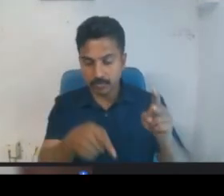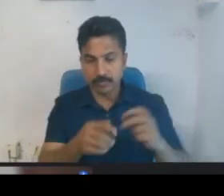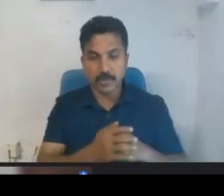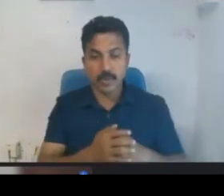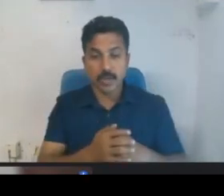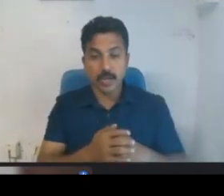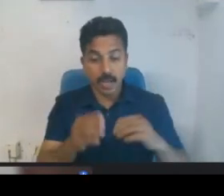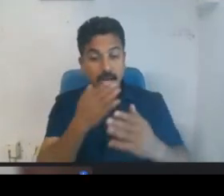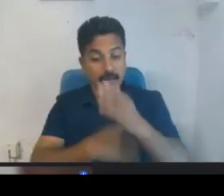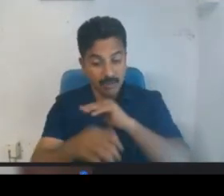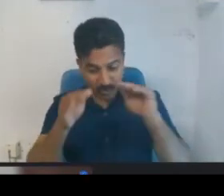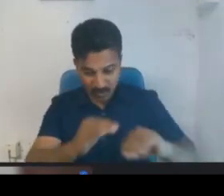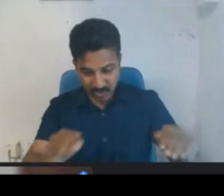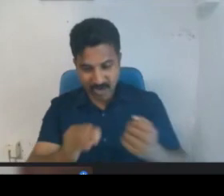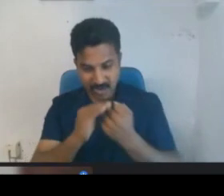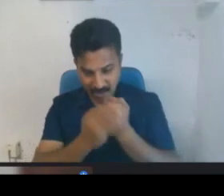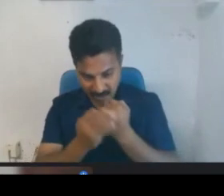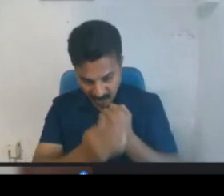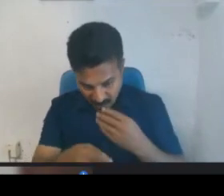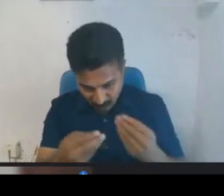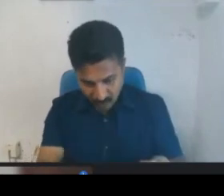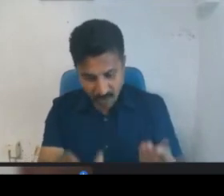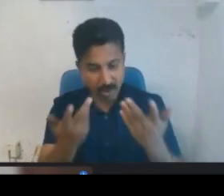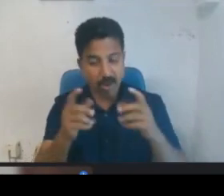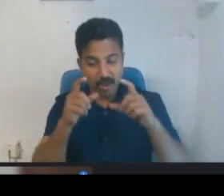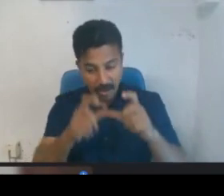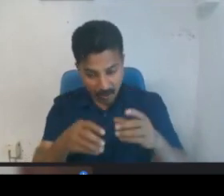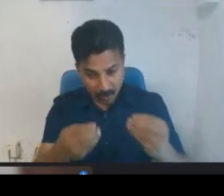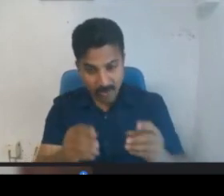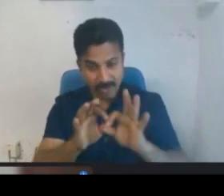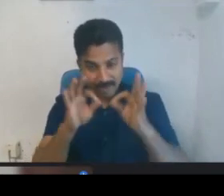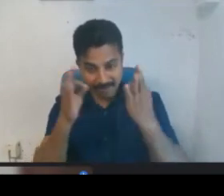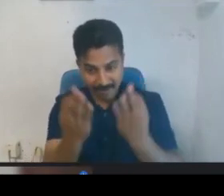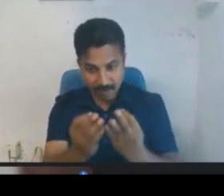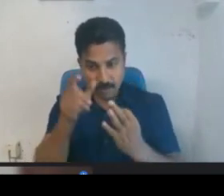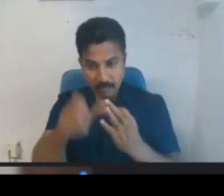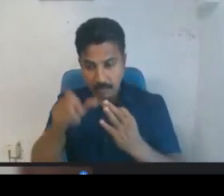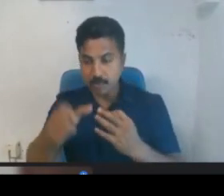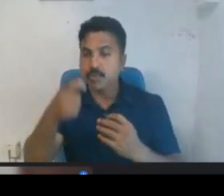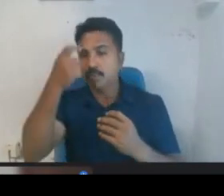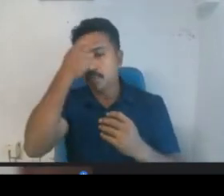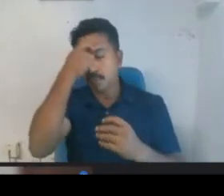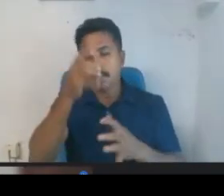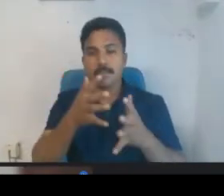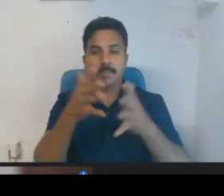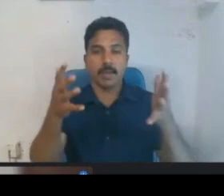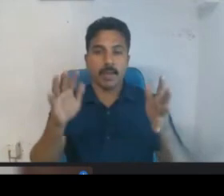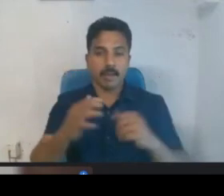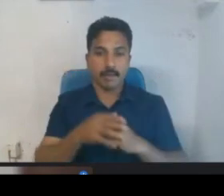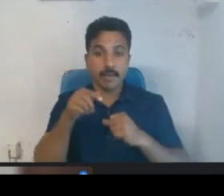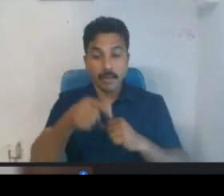ഭിന്നശേഷി കുട്ടികളെ പരിചരിക്കുന്ന കുടുംബാംഗങ്ങള് ഒത്തിരി പ്രശ്നങ്ങൾ നേരിടുന്നുണ്ട് എന്നും അവയെ നമുക്ക്